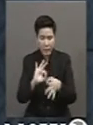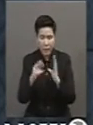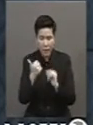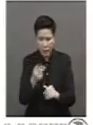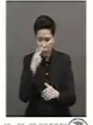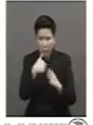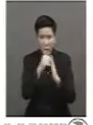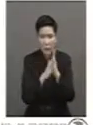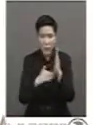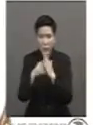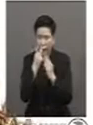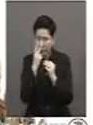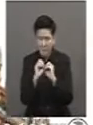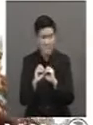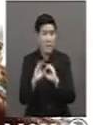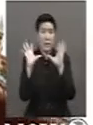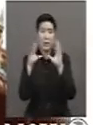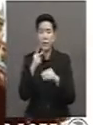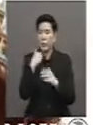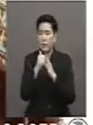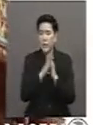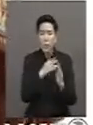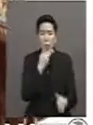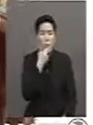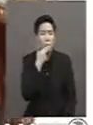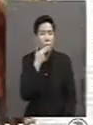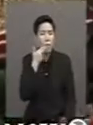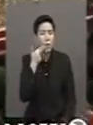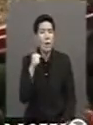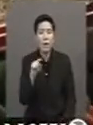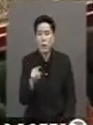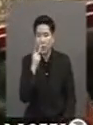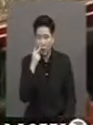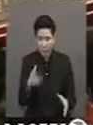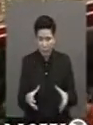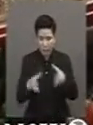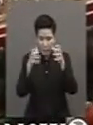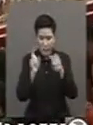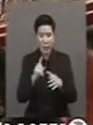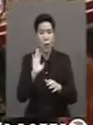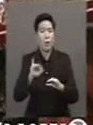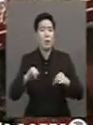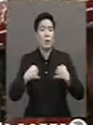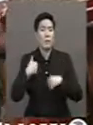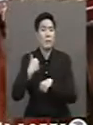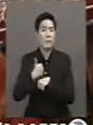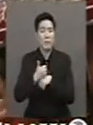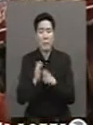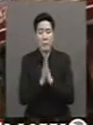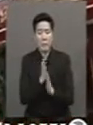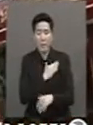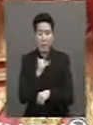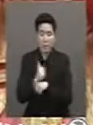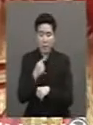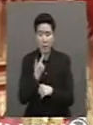าสีสันสะดุดตาค่ะเพราะว่าสีหวานเหมือนสีลูกกวาดเลยทางเจ้าอาวาสของวัดบอกว่านี่เป็นการสร้างเมนที่แฝง